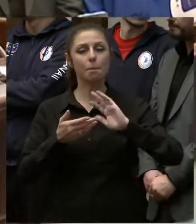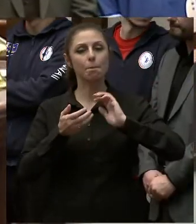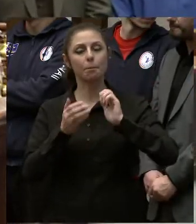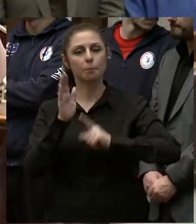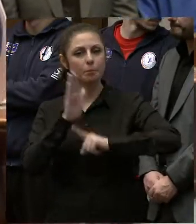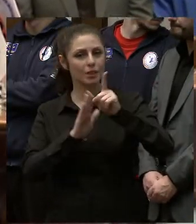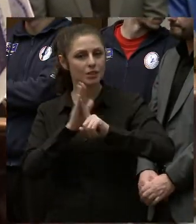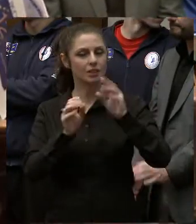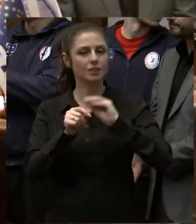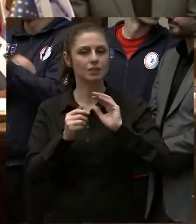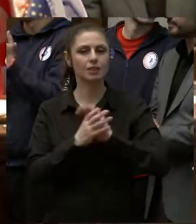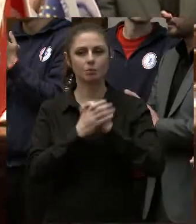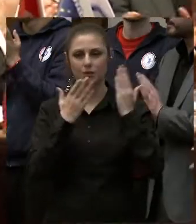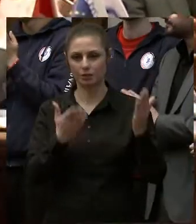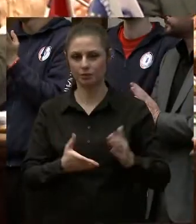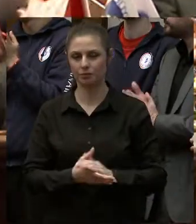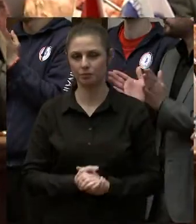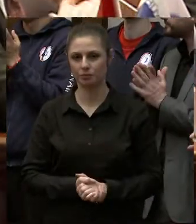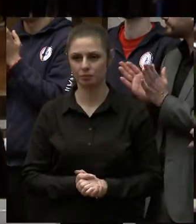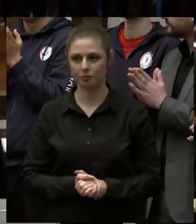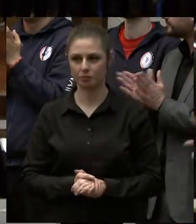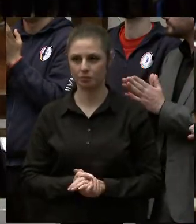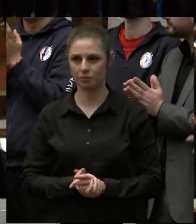ötürü kutluyoruz.